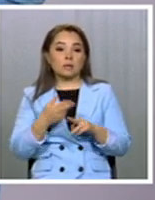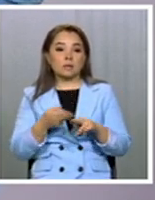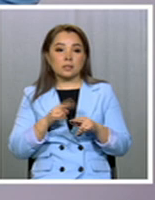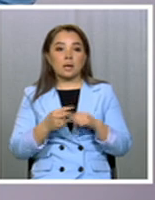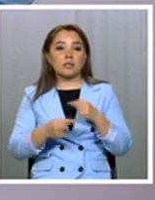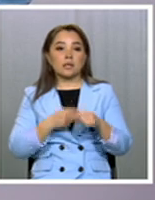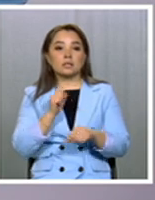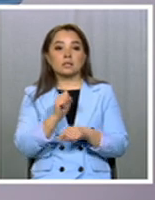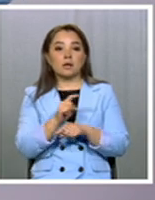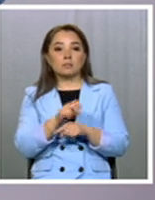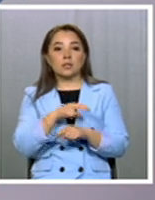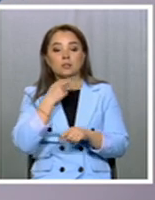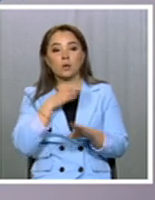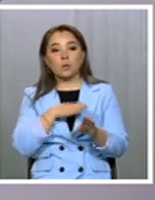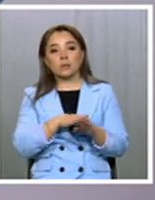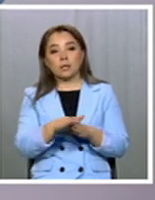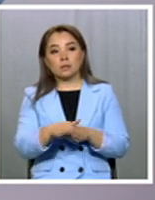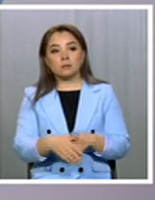келесі тапсырманы